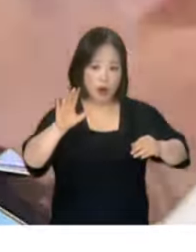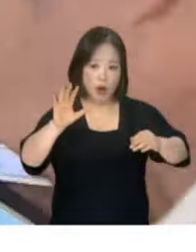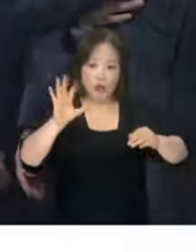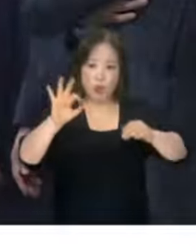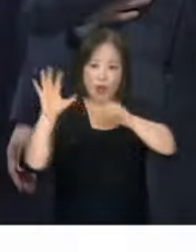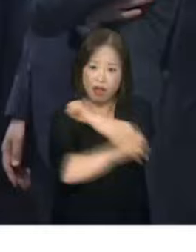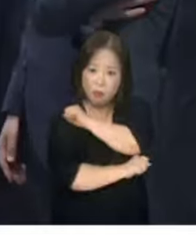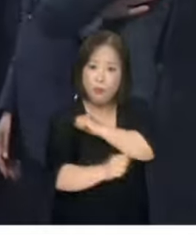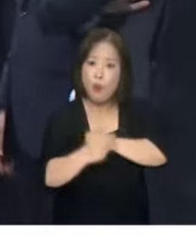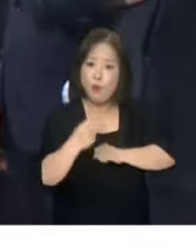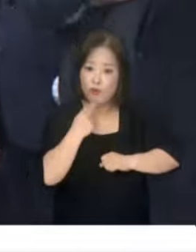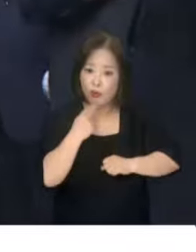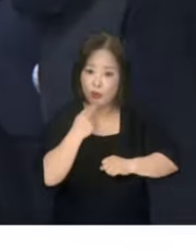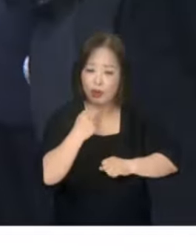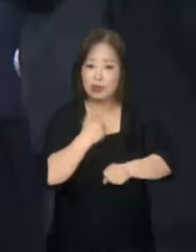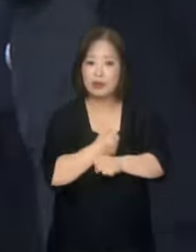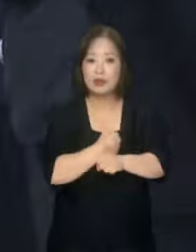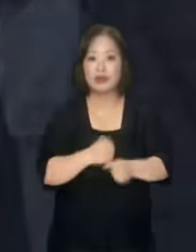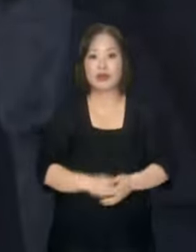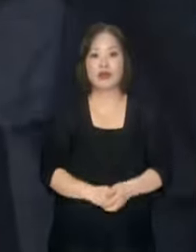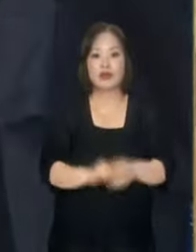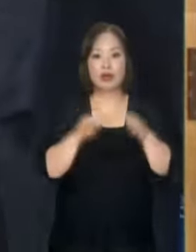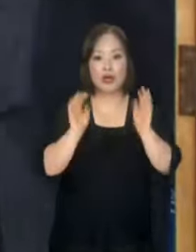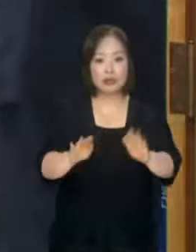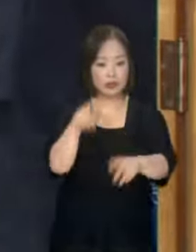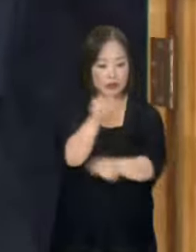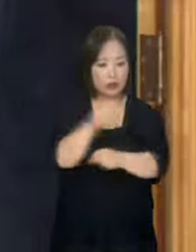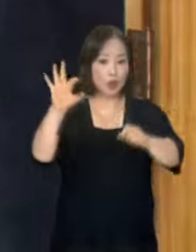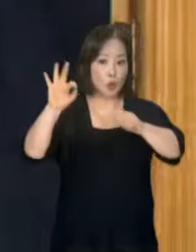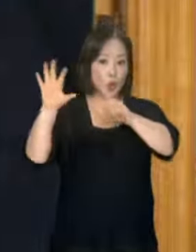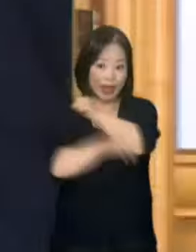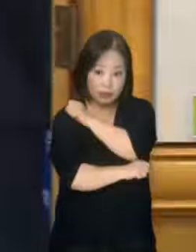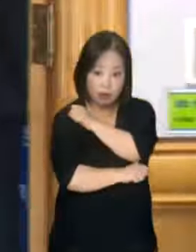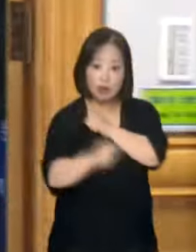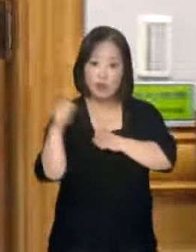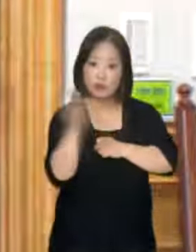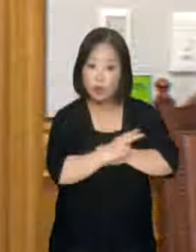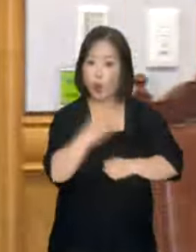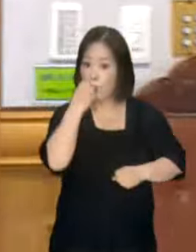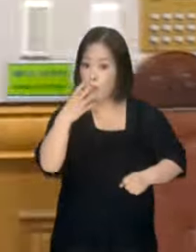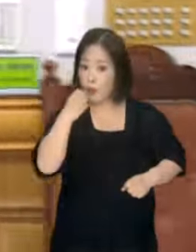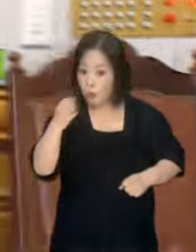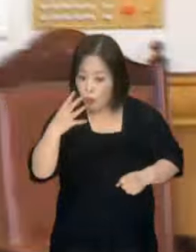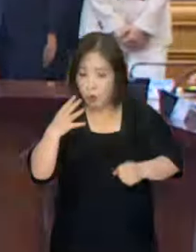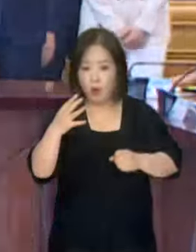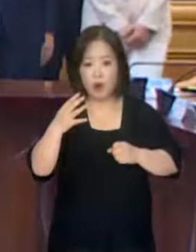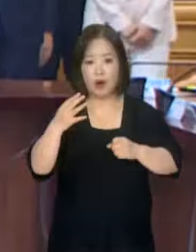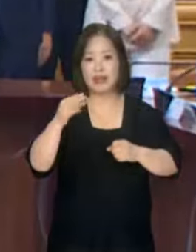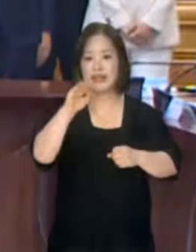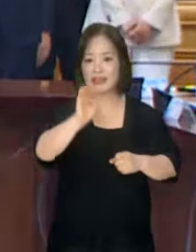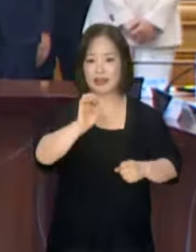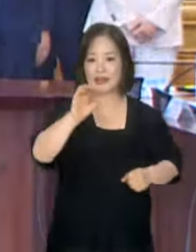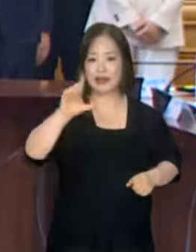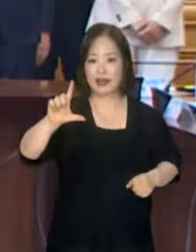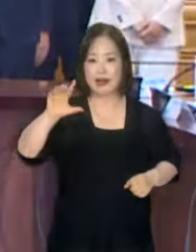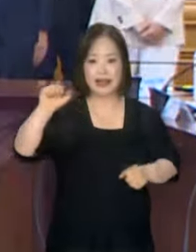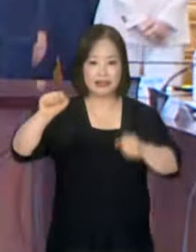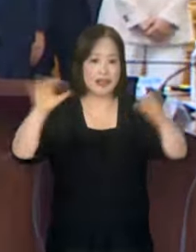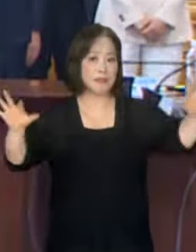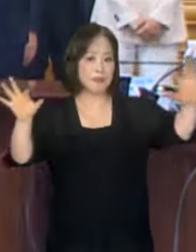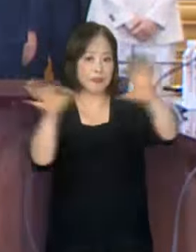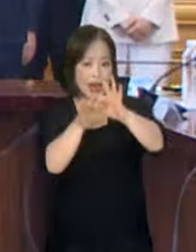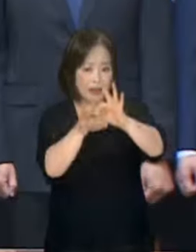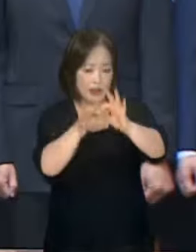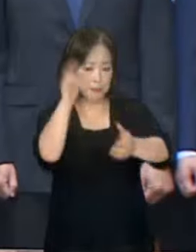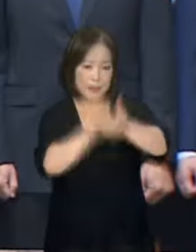않도록. 내부 직원들의 횡령 배임뿐 아니라 홍콩 H지수 주가연계증권 ELS 관련 불완전 판매